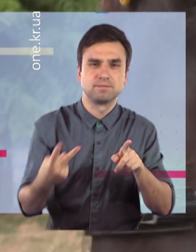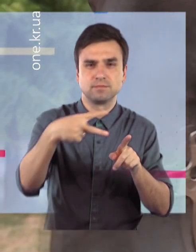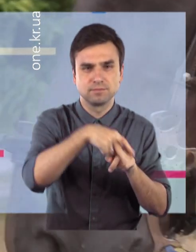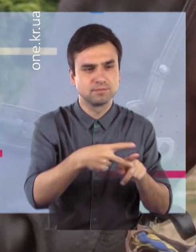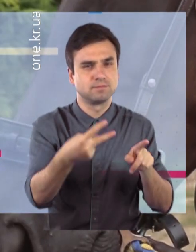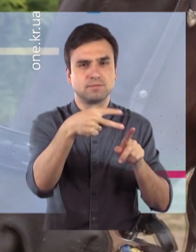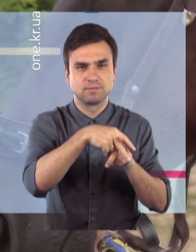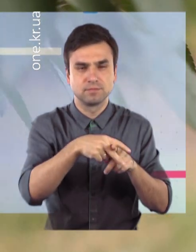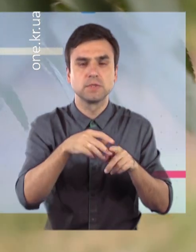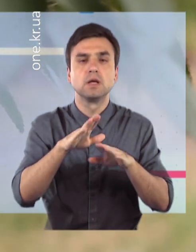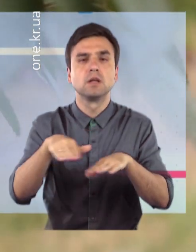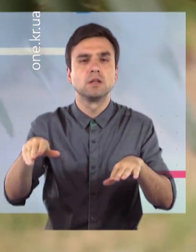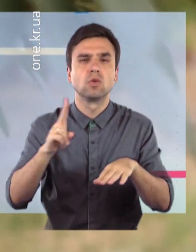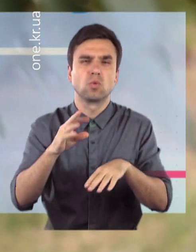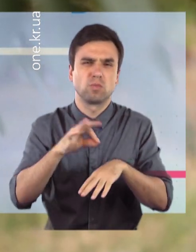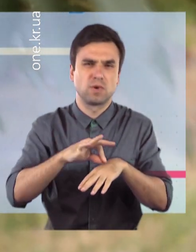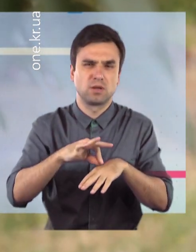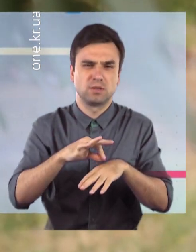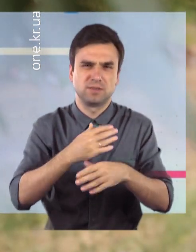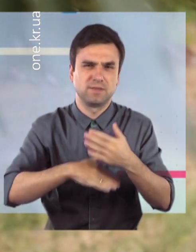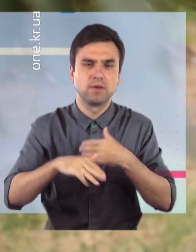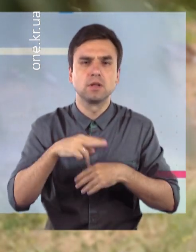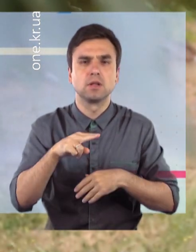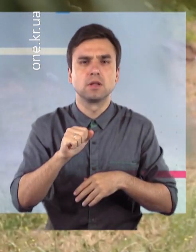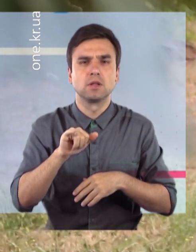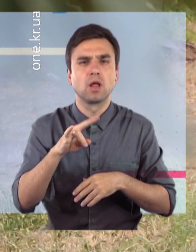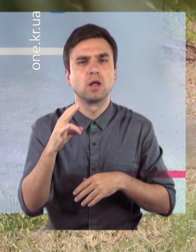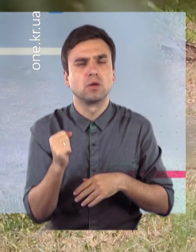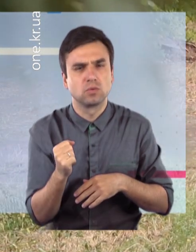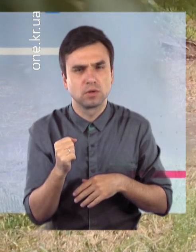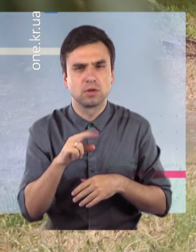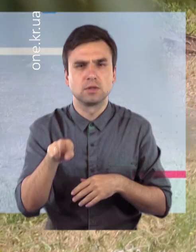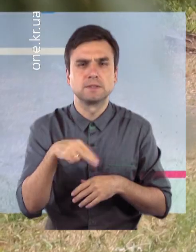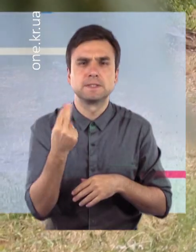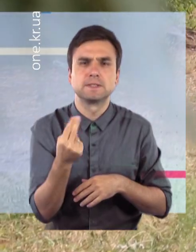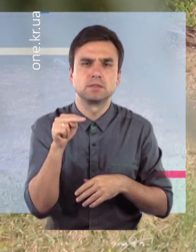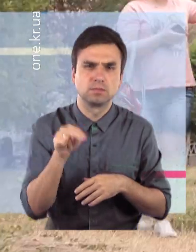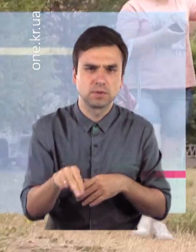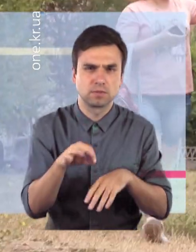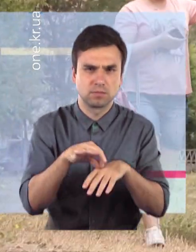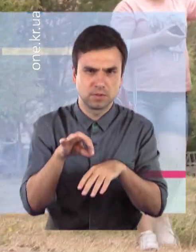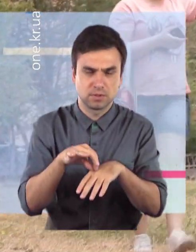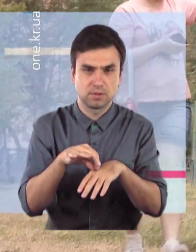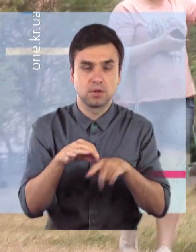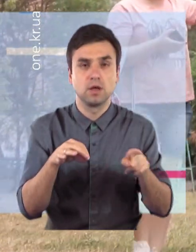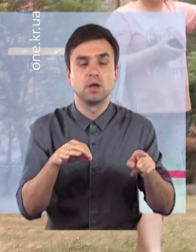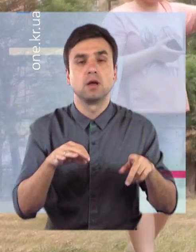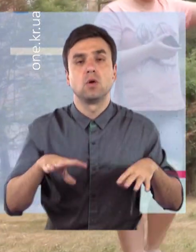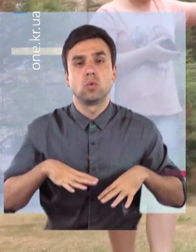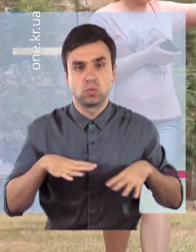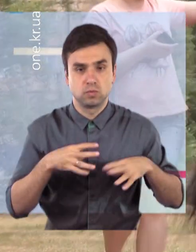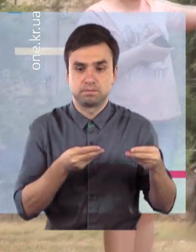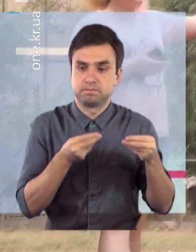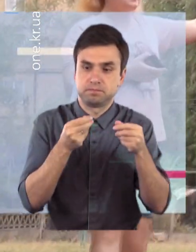переважно малечі з синдромом Дауна та ДЦП. Унікальність такої терапії полягає в одночасному фізичному, психологічному та емоційно-позитивному впливах